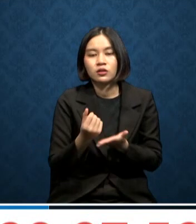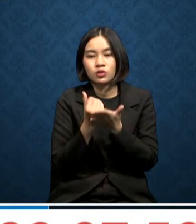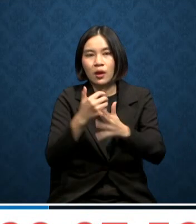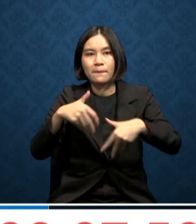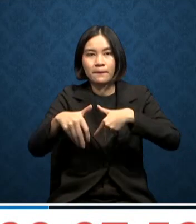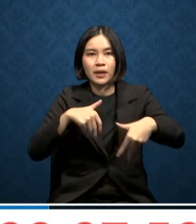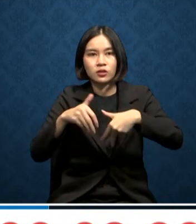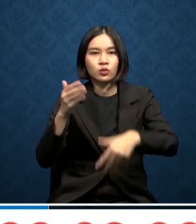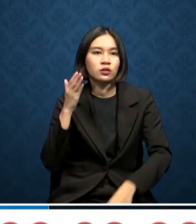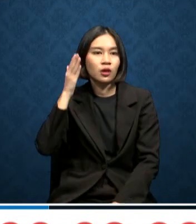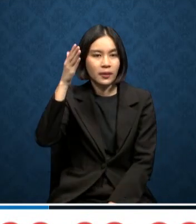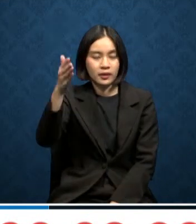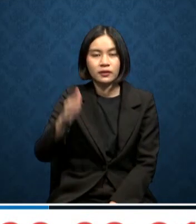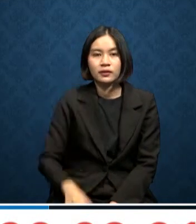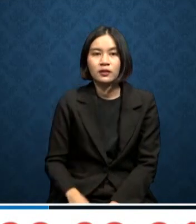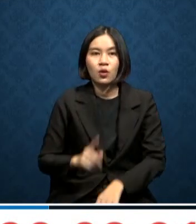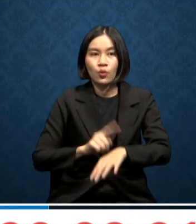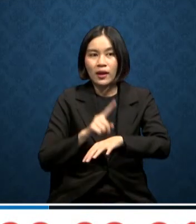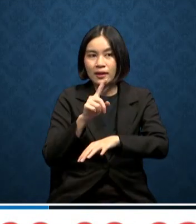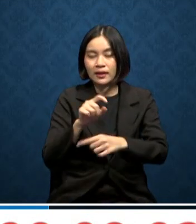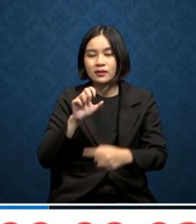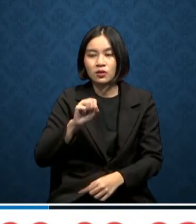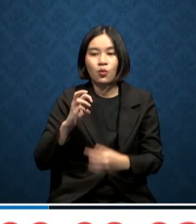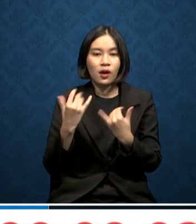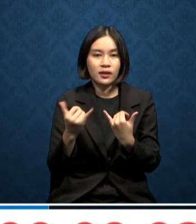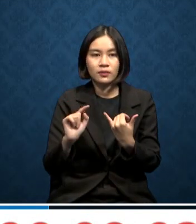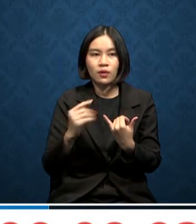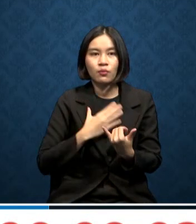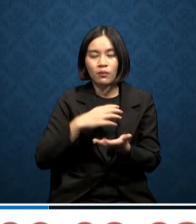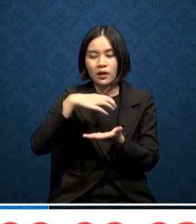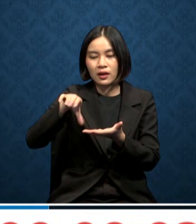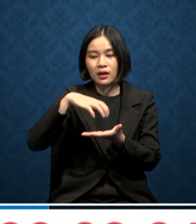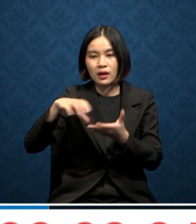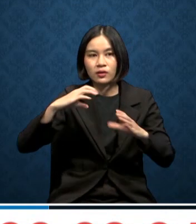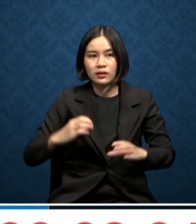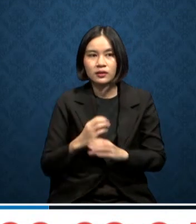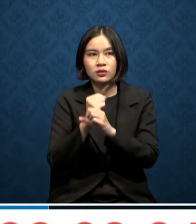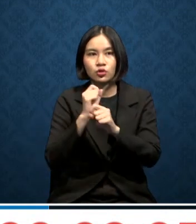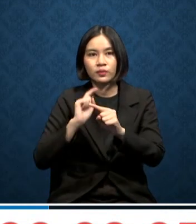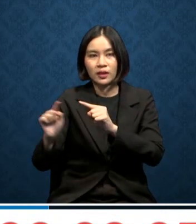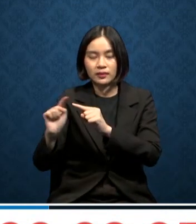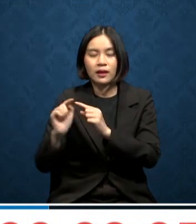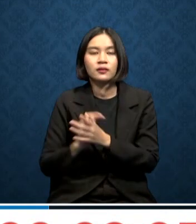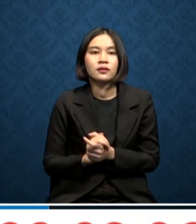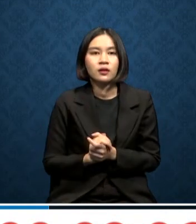ัระ ทบปทชาต beไดเพื่มาใหไปกเสีเวลาขสภาแงนี้กrotซึง